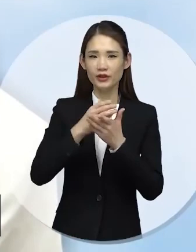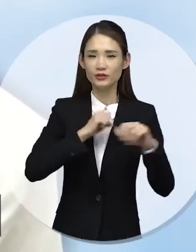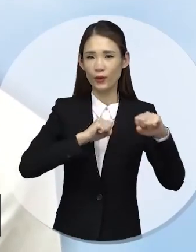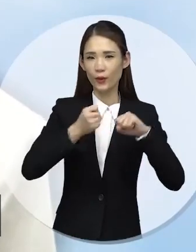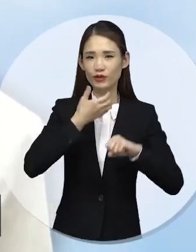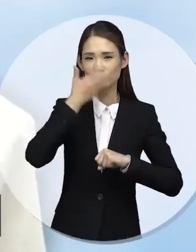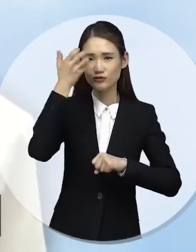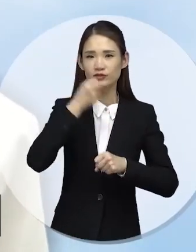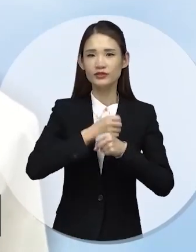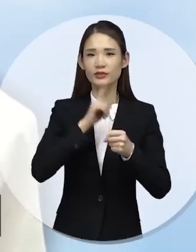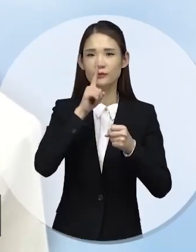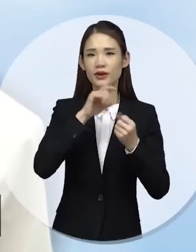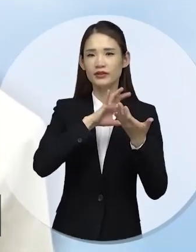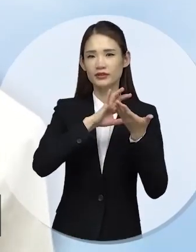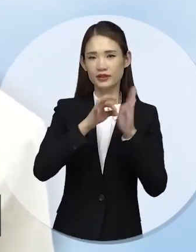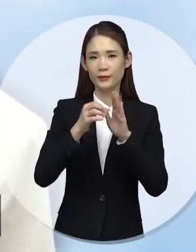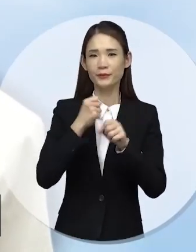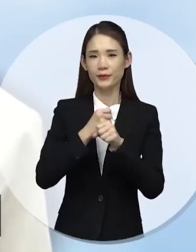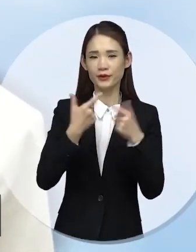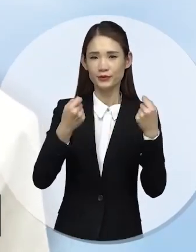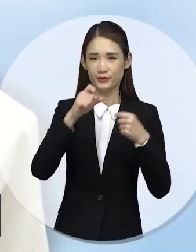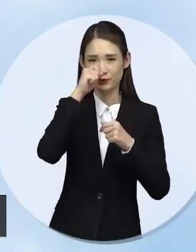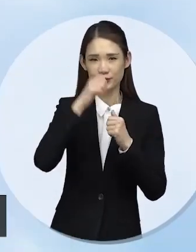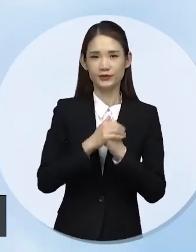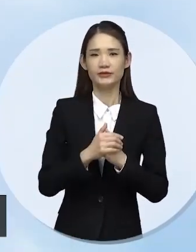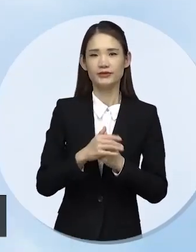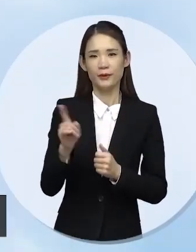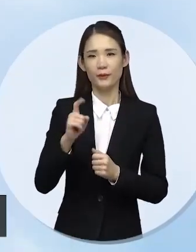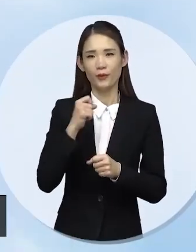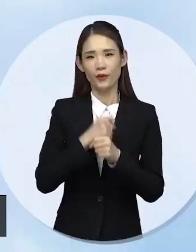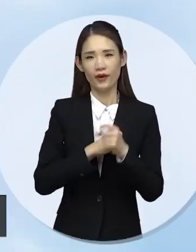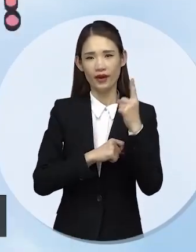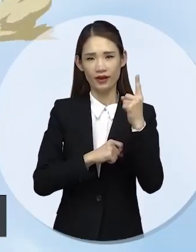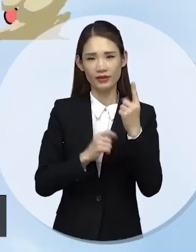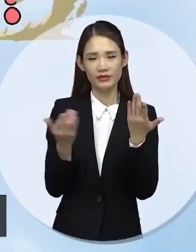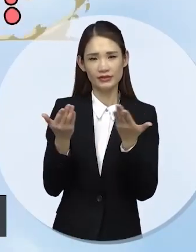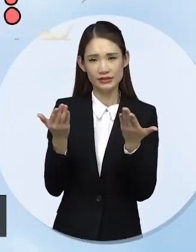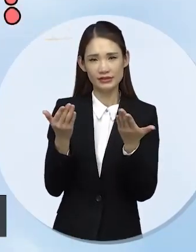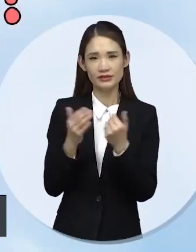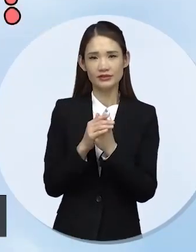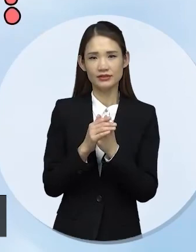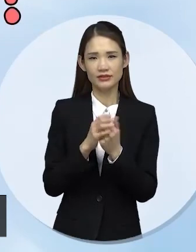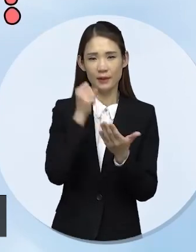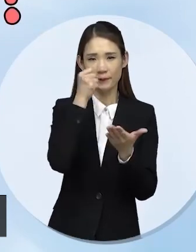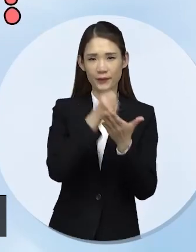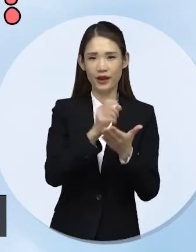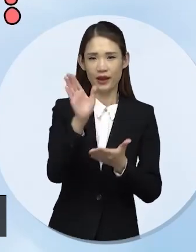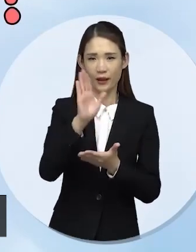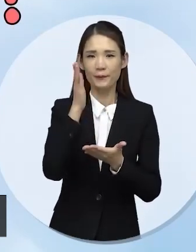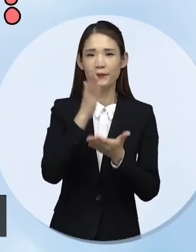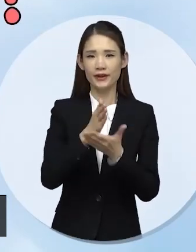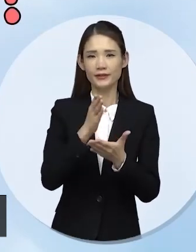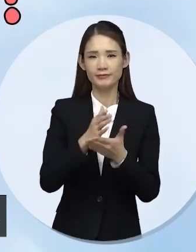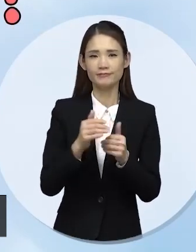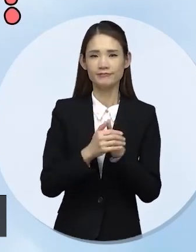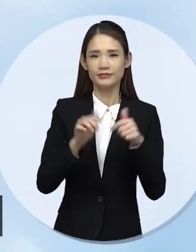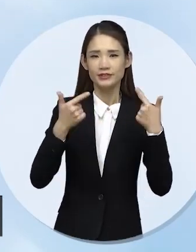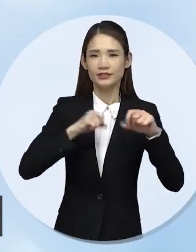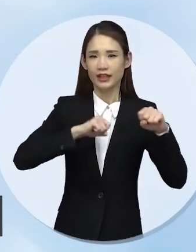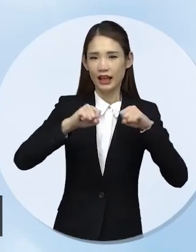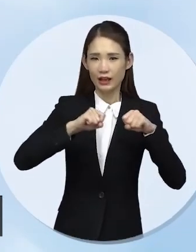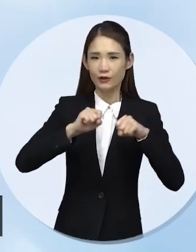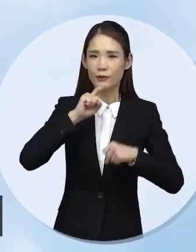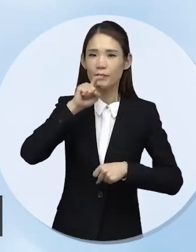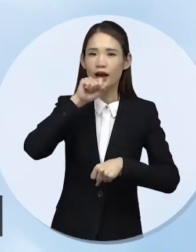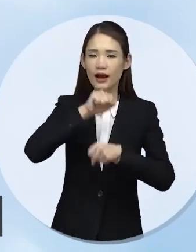아닌 동사로 꿈꿔라 라는 말을 정말 좋아해요. 그래서 뭔가 하나의 직업, 딱 이게 되겠다가 아니고